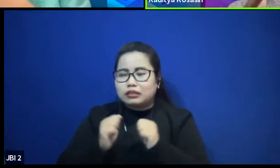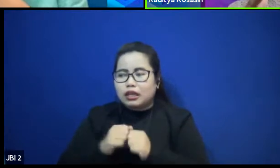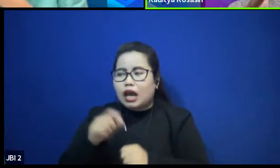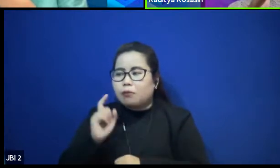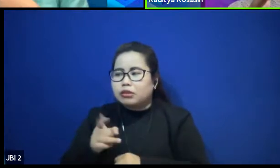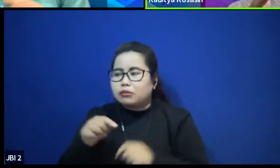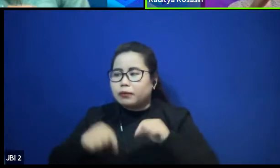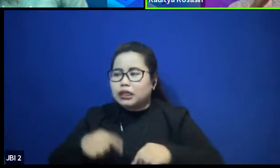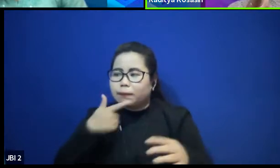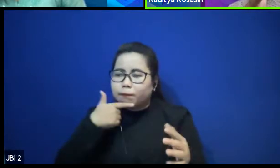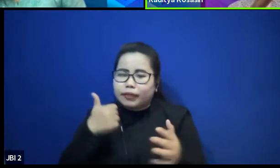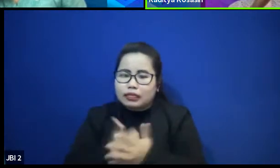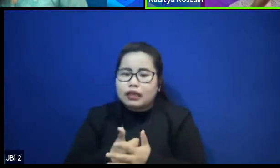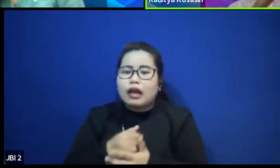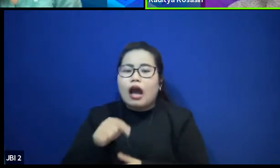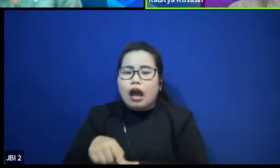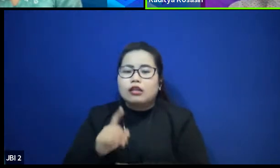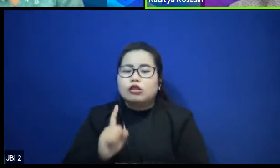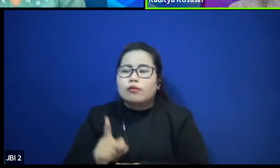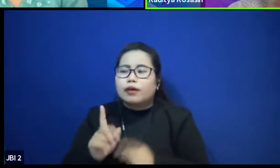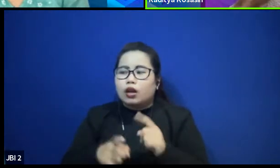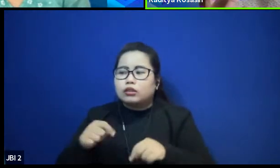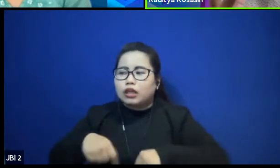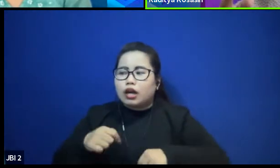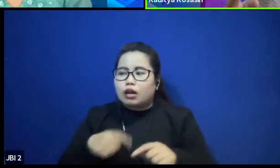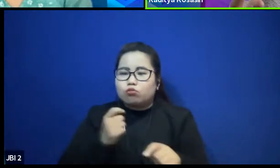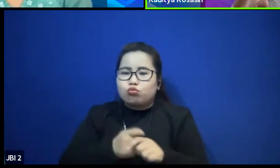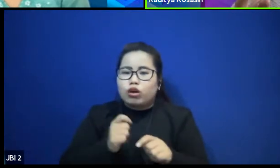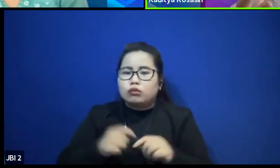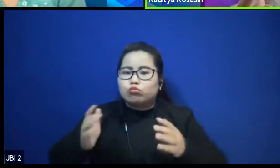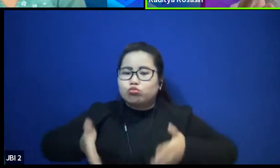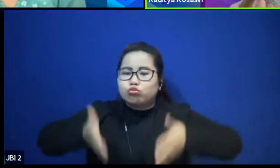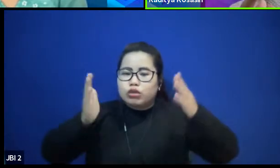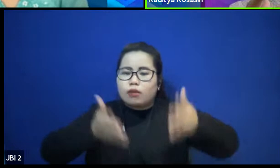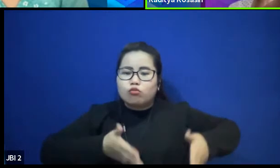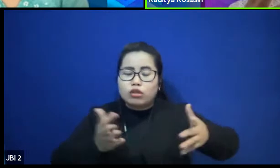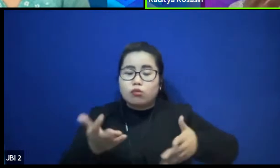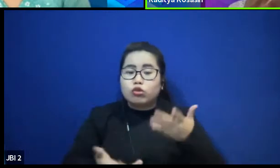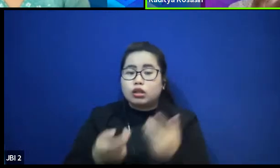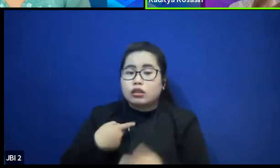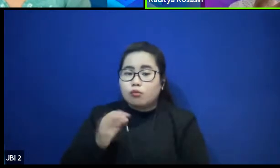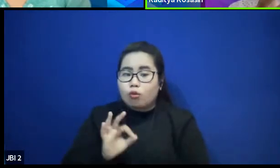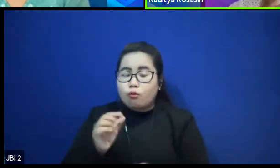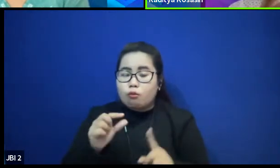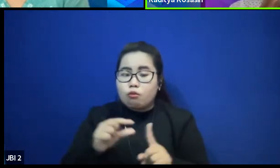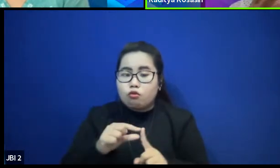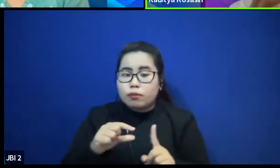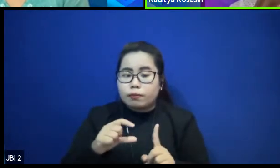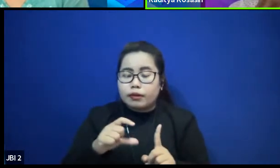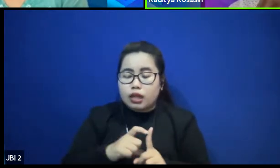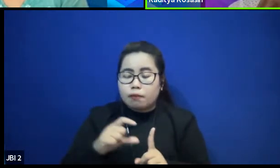kenapa penting Makanya sekarang buat perusahaan-perusahaan makhluk walaupun kita belum punya undang-undang PDP tapi contoh untuk